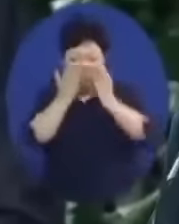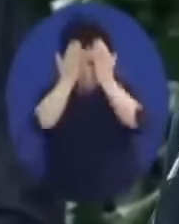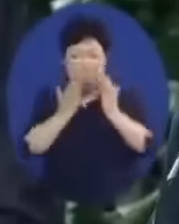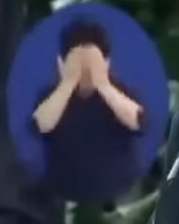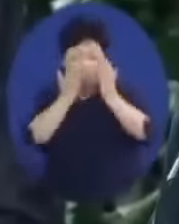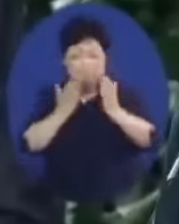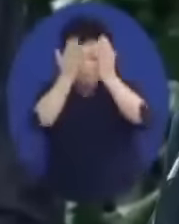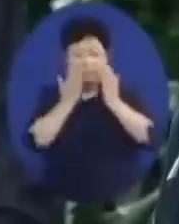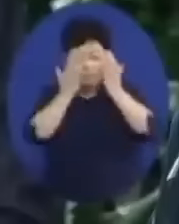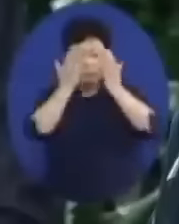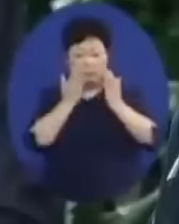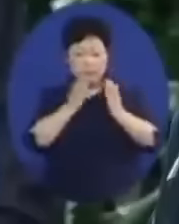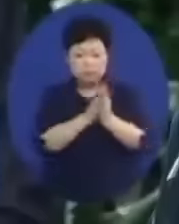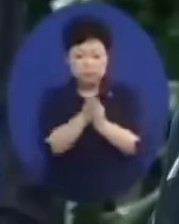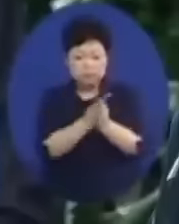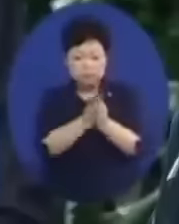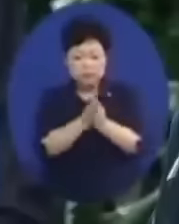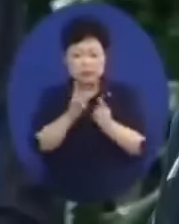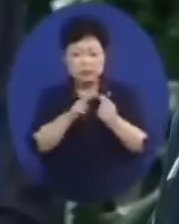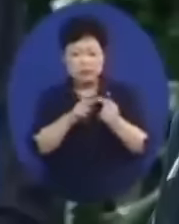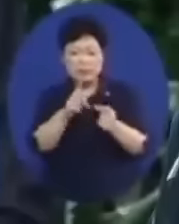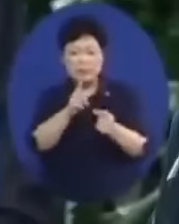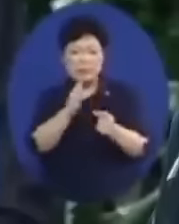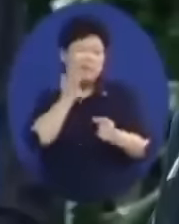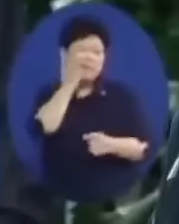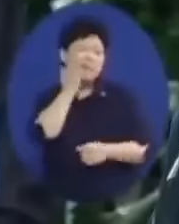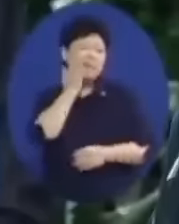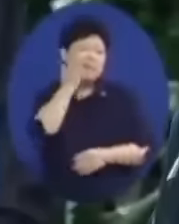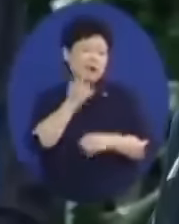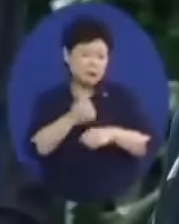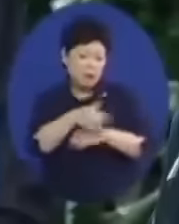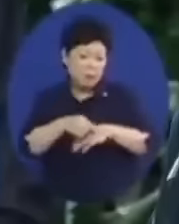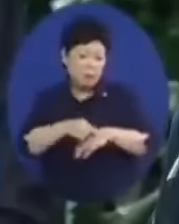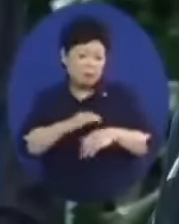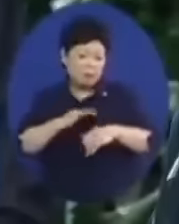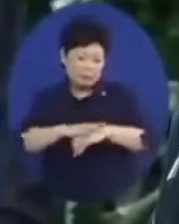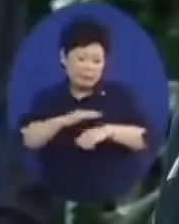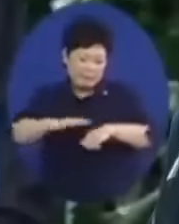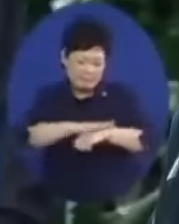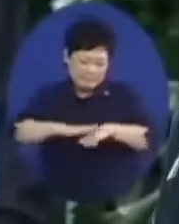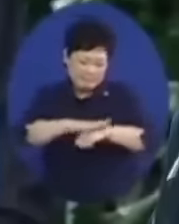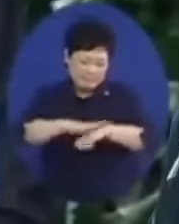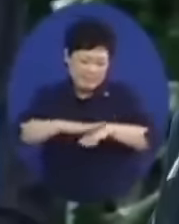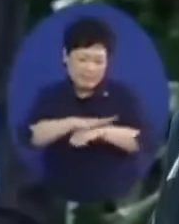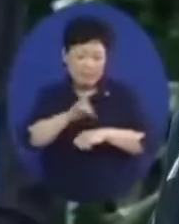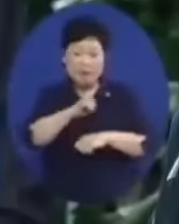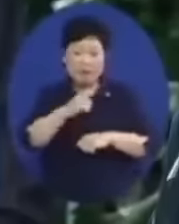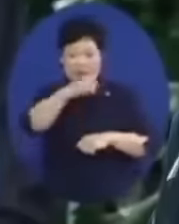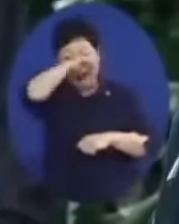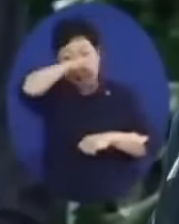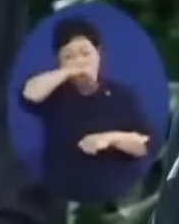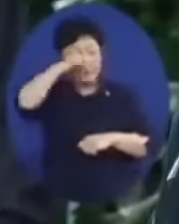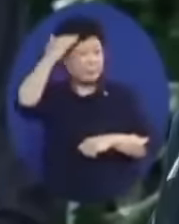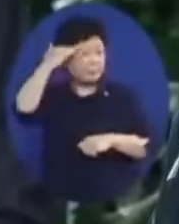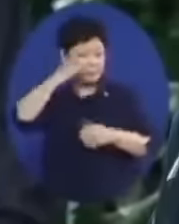가지고 아무리 비누와 수세미로 얼굴을 닦고 몸을 닦는다고 해도 검은 피부가 희어지지